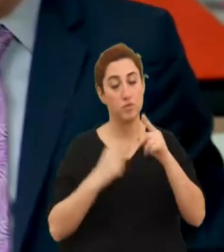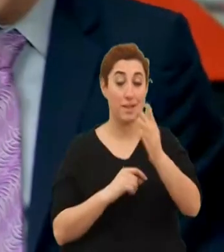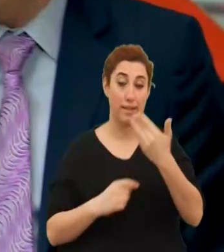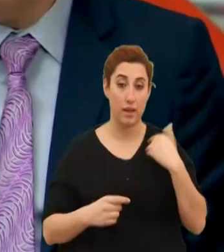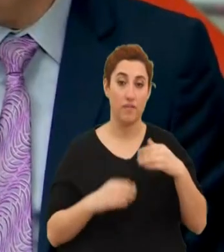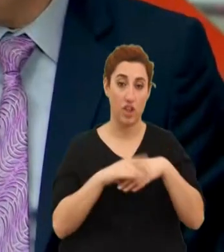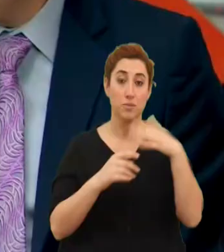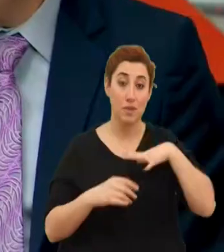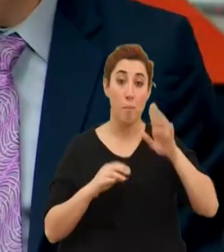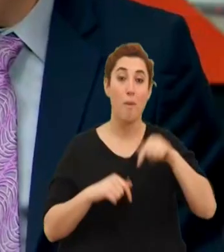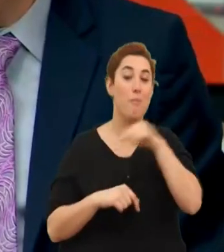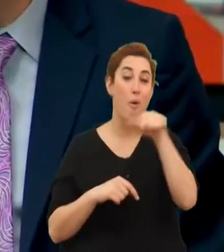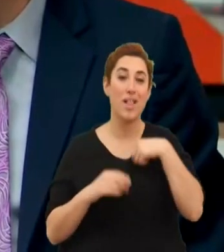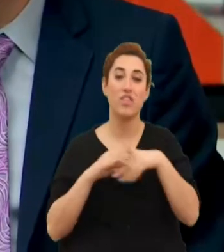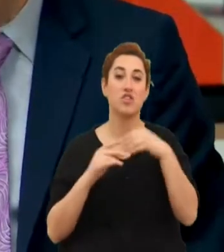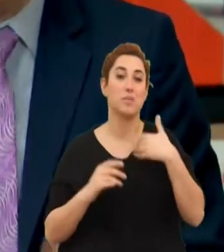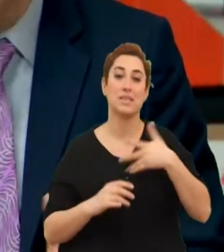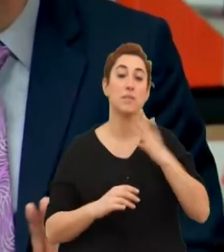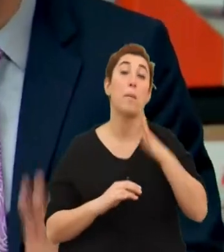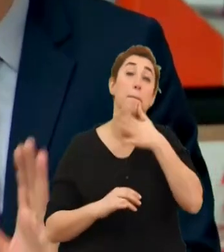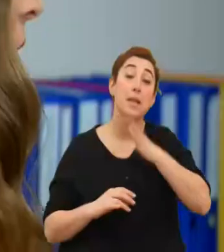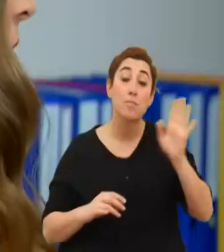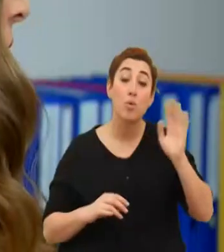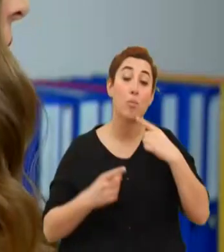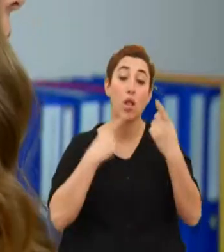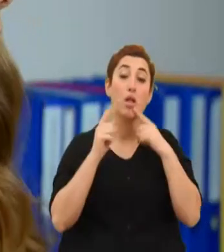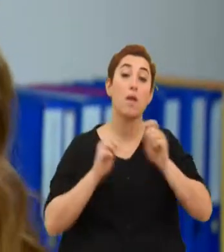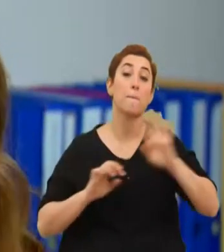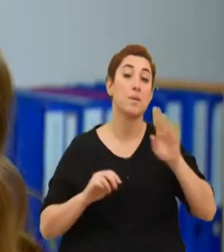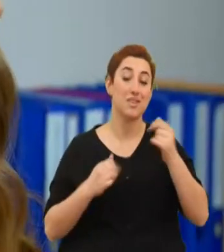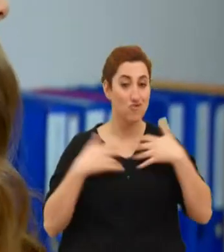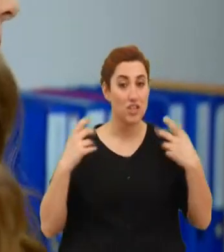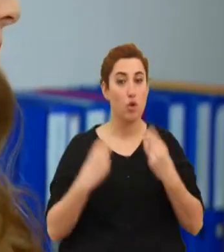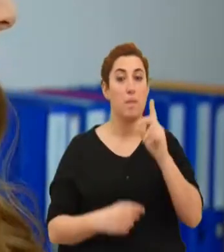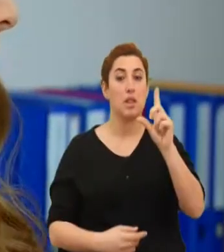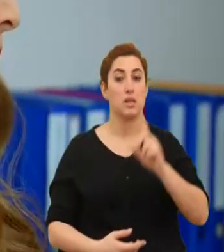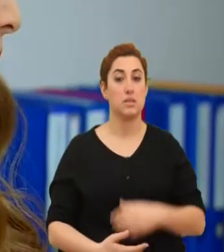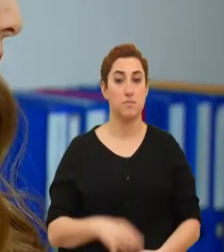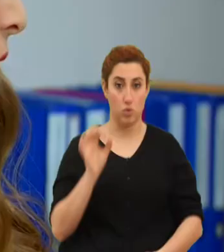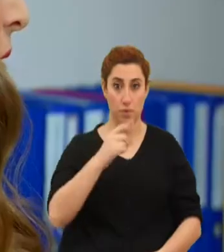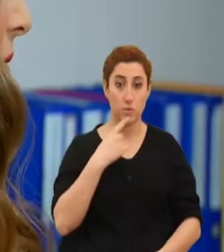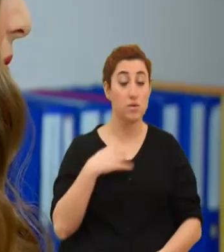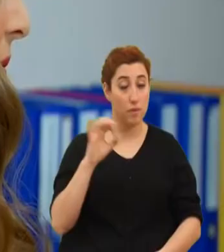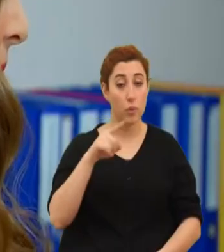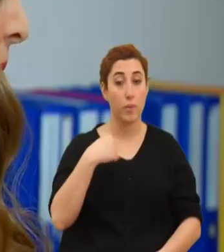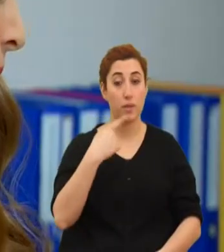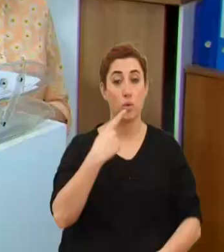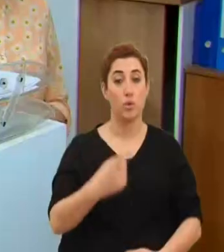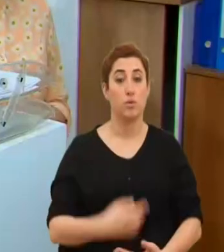geliyorsun. Tanışmak istiyordum ama bu şekilde değil herhalde abiciğim. Bilmiyorum, lamıcım yok. Artık biraz cesaretli olman lazım. Öyle mi diyorsun? Evet, öyle